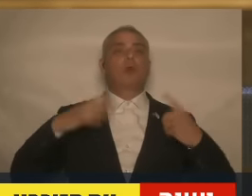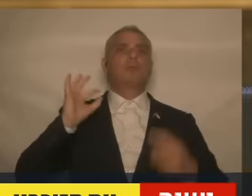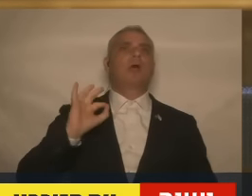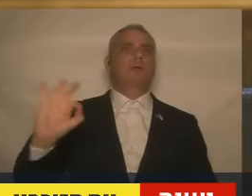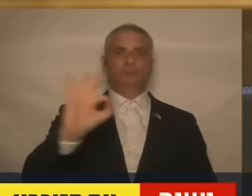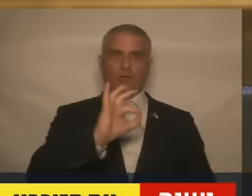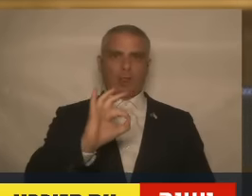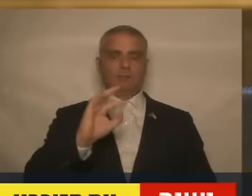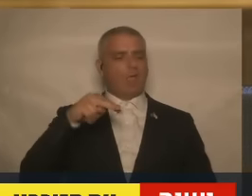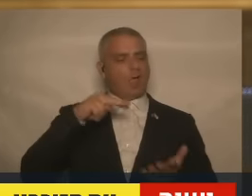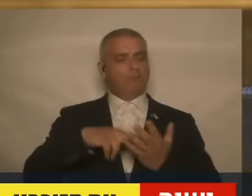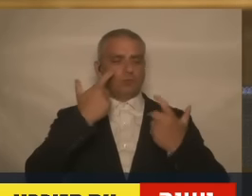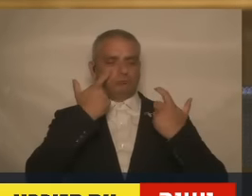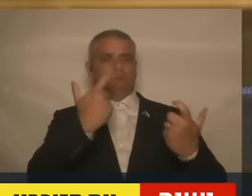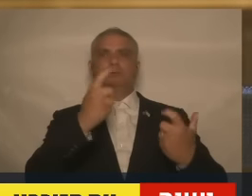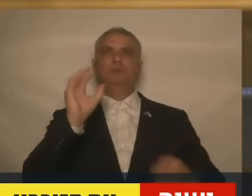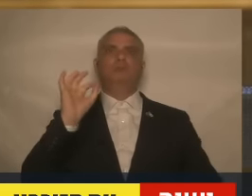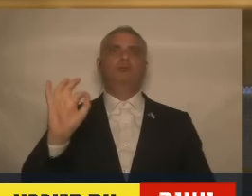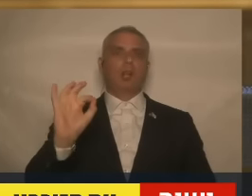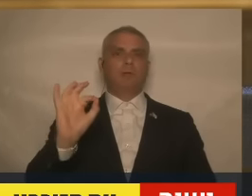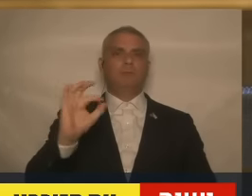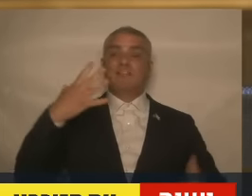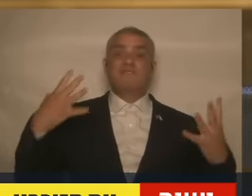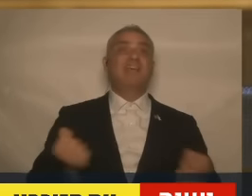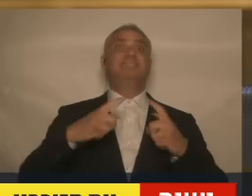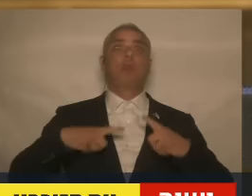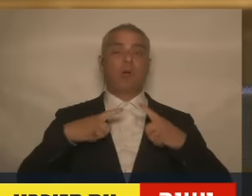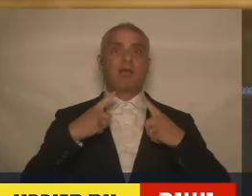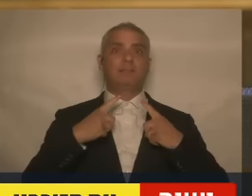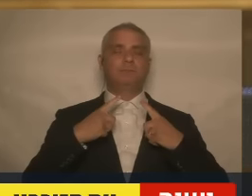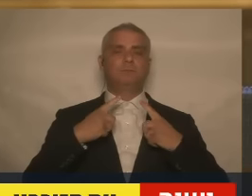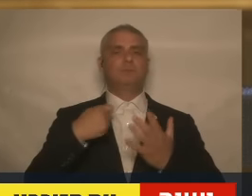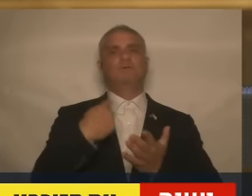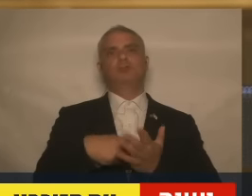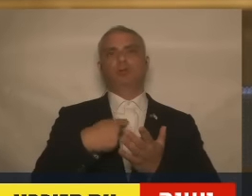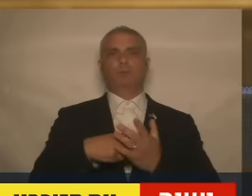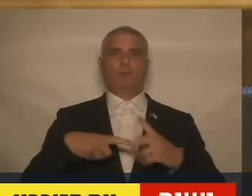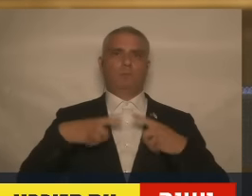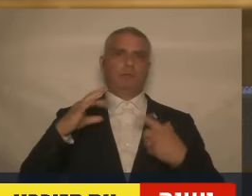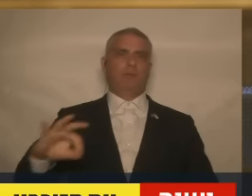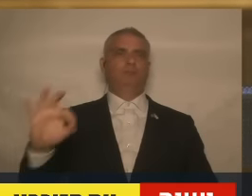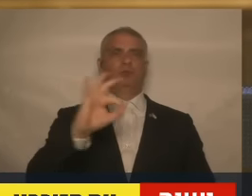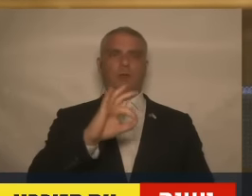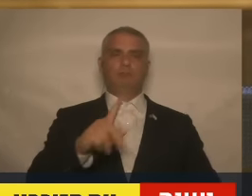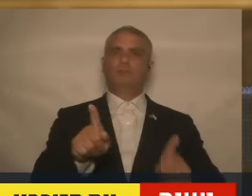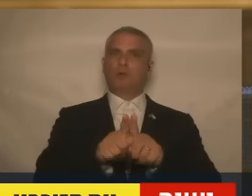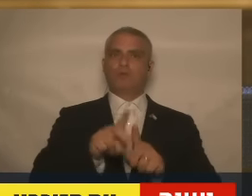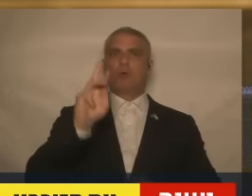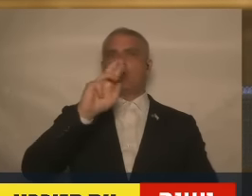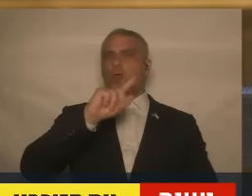נפשן, עמדו על משמרתן, הצילו חיים ושילמו בחייהן. וכמו